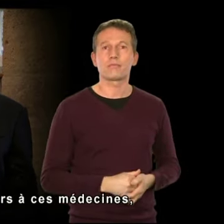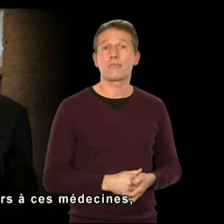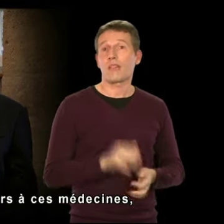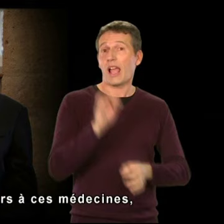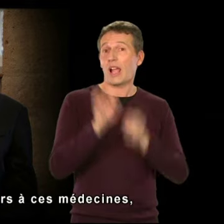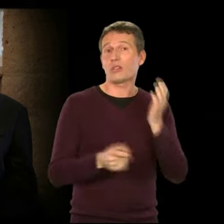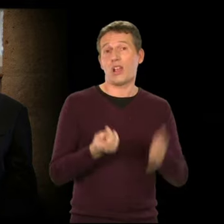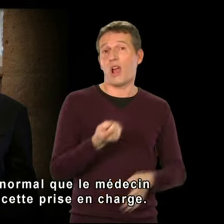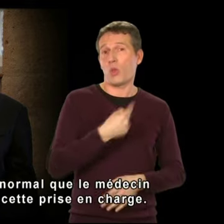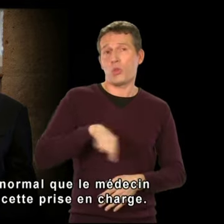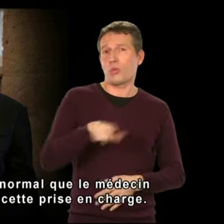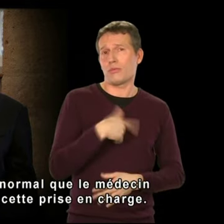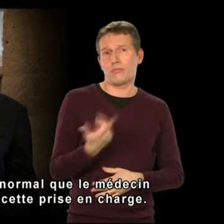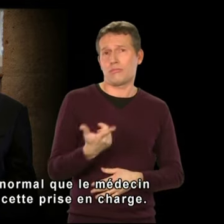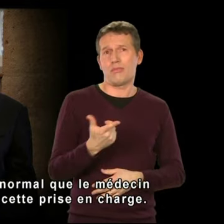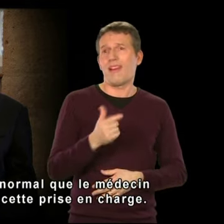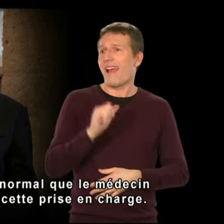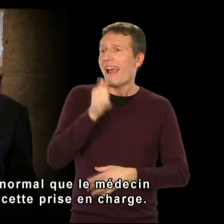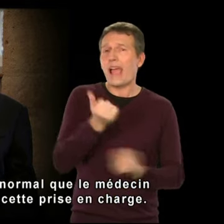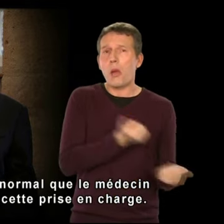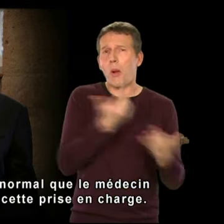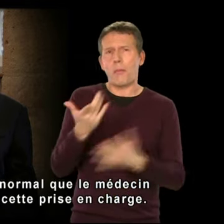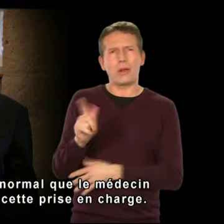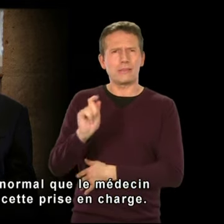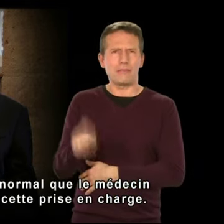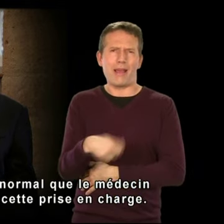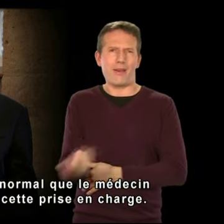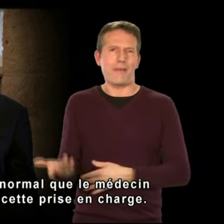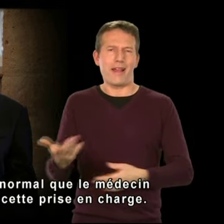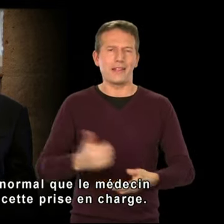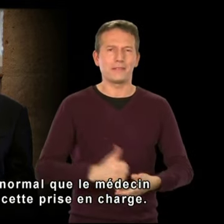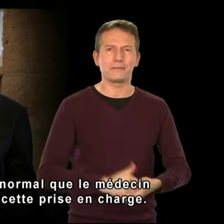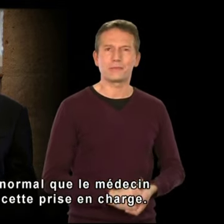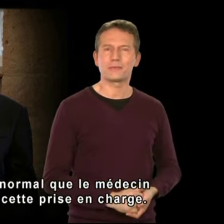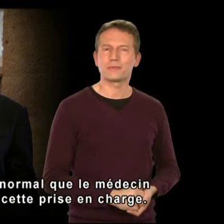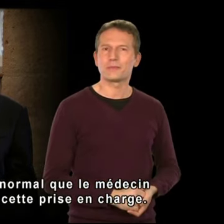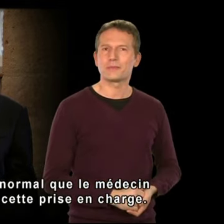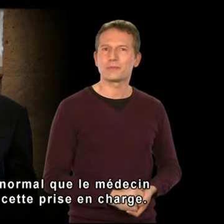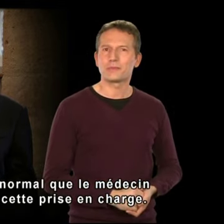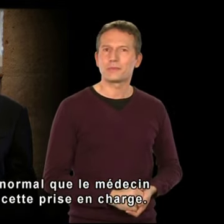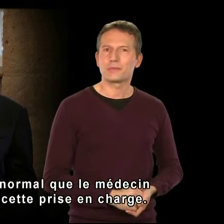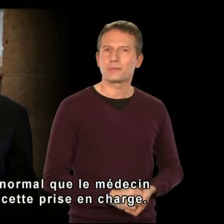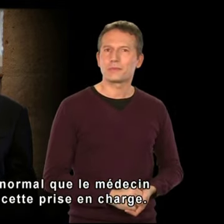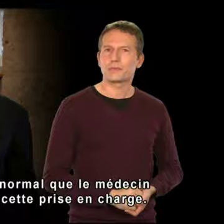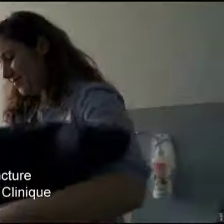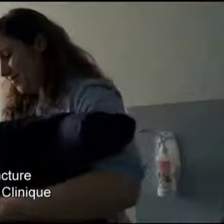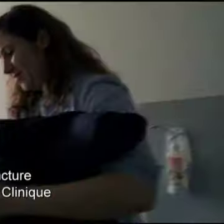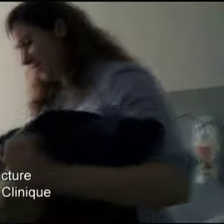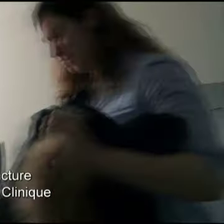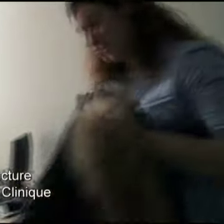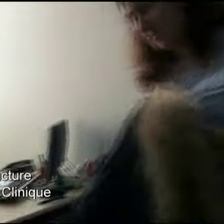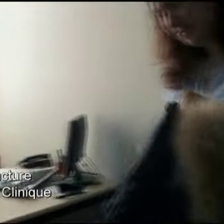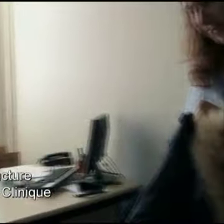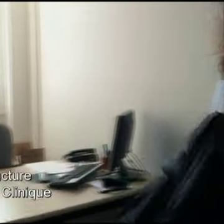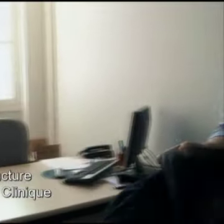ces médecines, et donc il est anormal que le médecin soit absent de cette prise en charge.